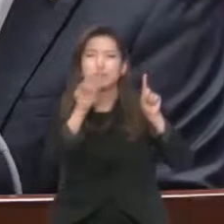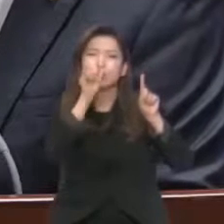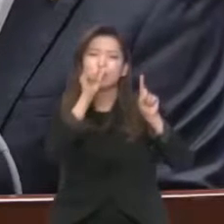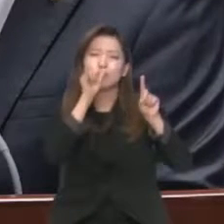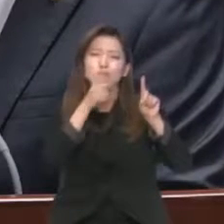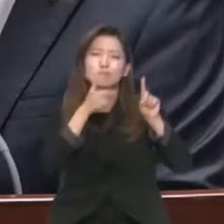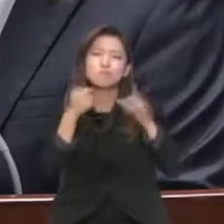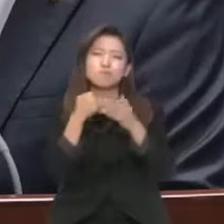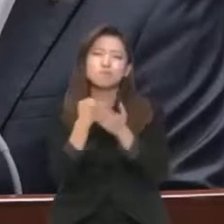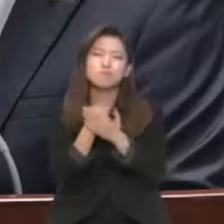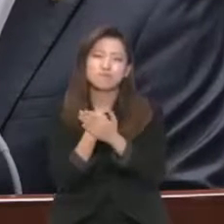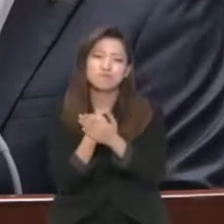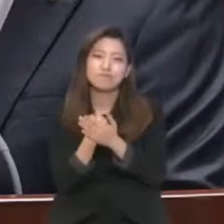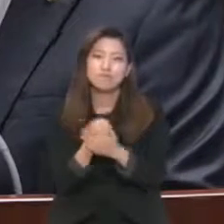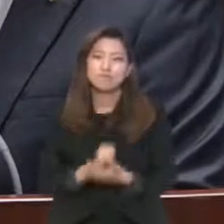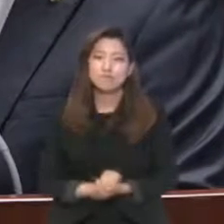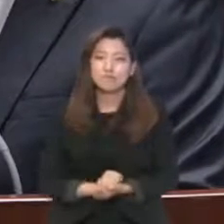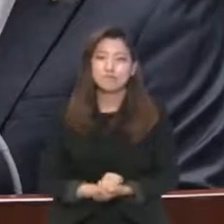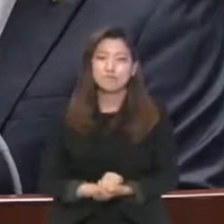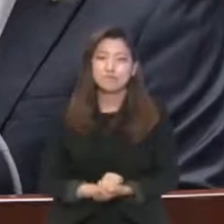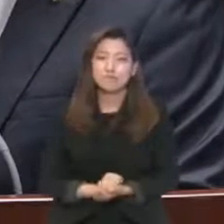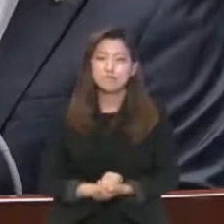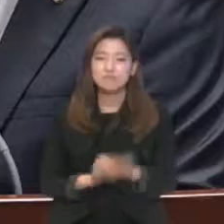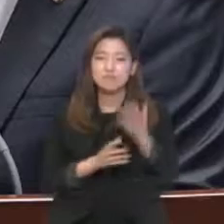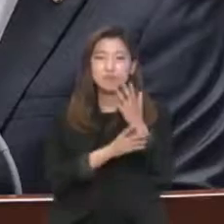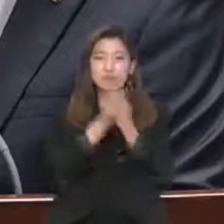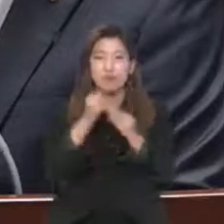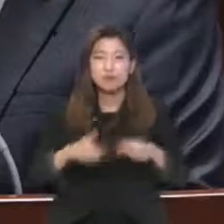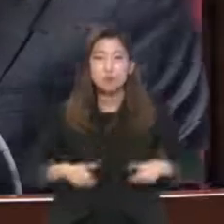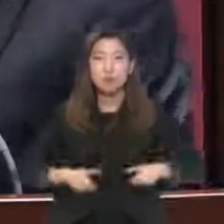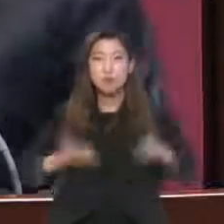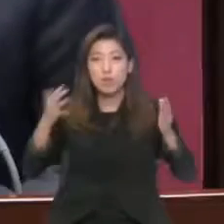이런 국민들에게 통일을 왜 해야 하는지 설명해 주실 수 있으십니까?